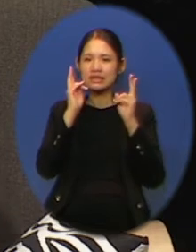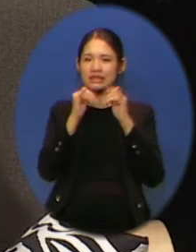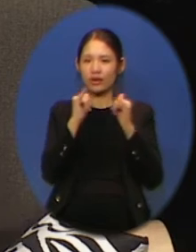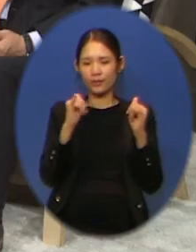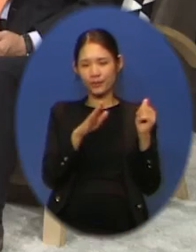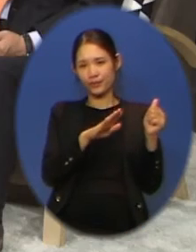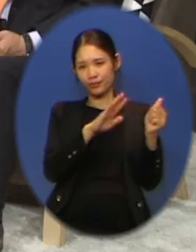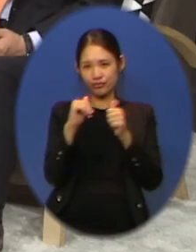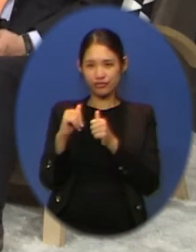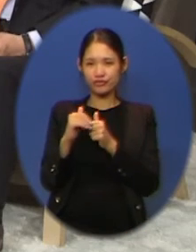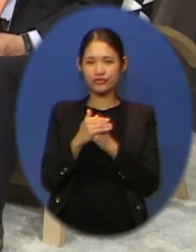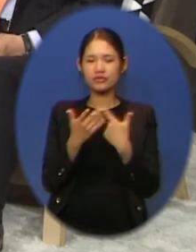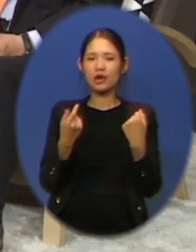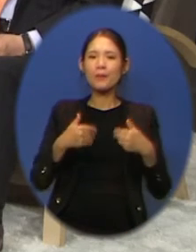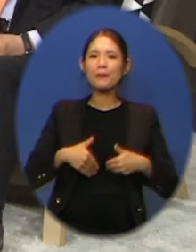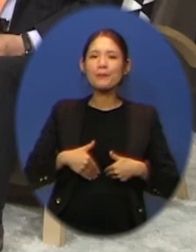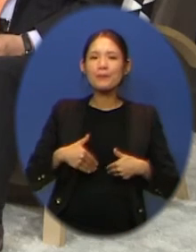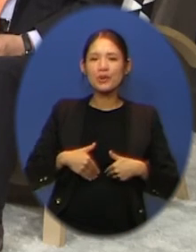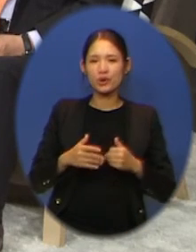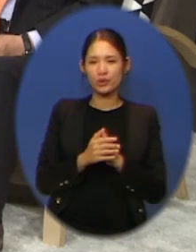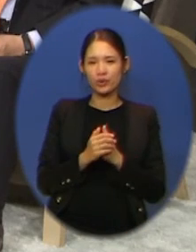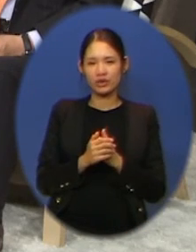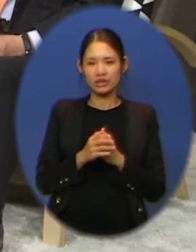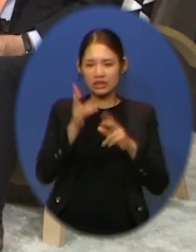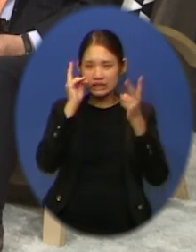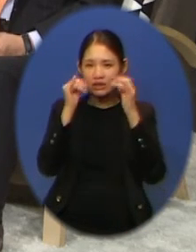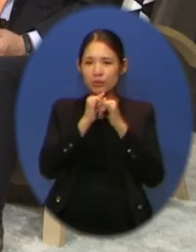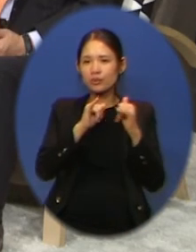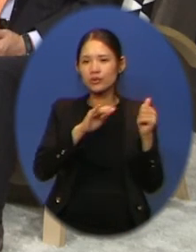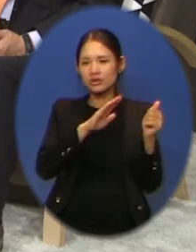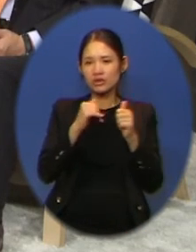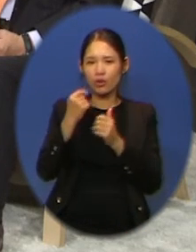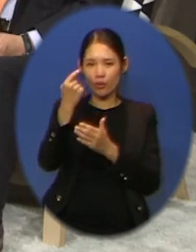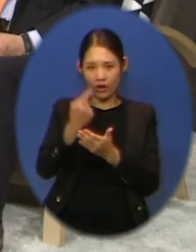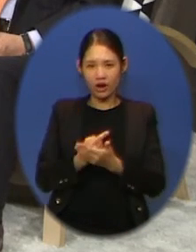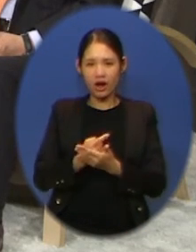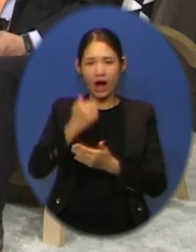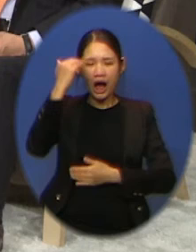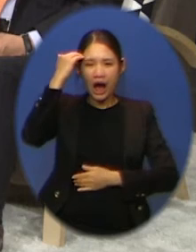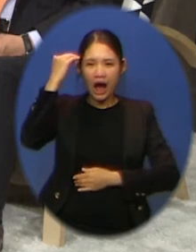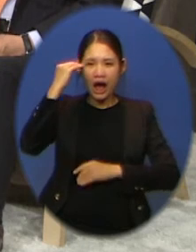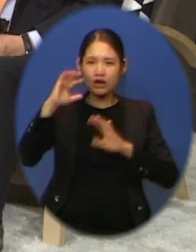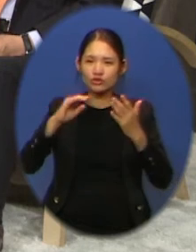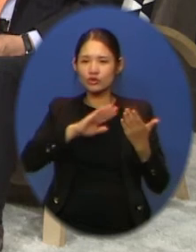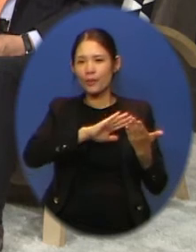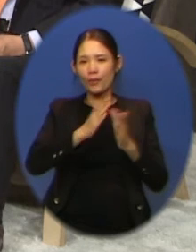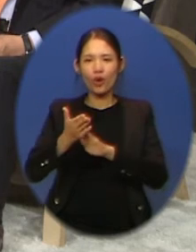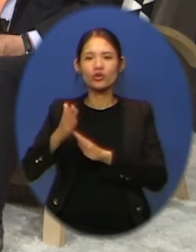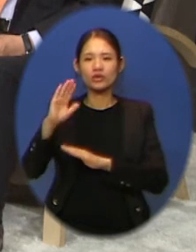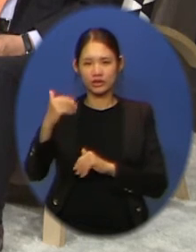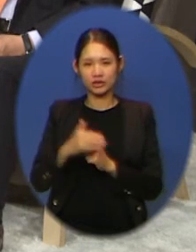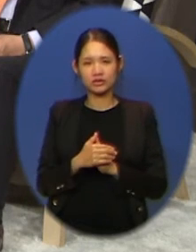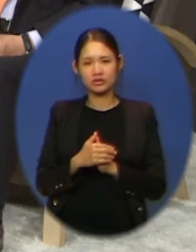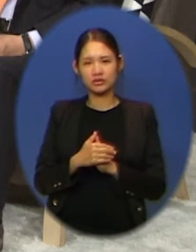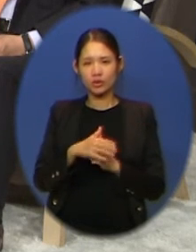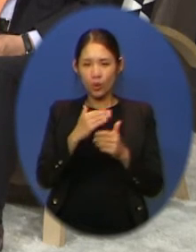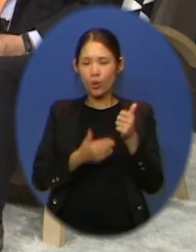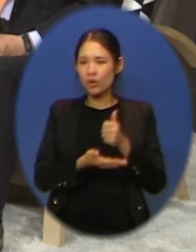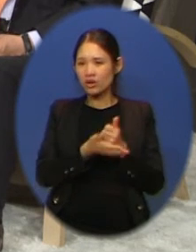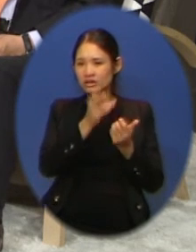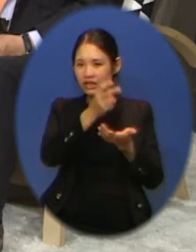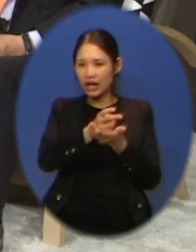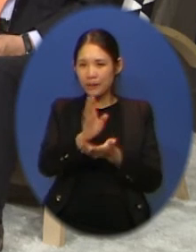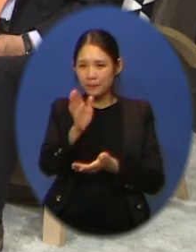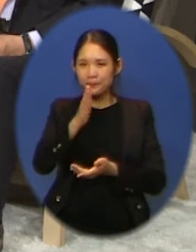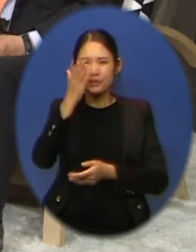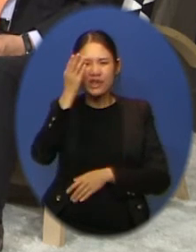예? 저 기업인이 해야 돼 이제는 이제 한국도 변할 테니 보십시오. 그리고 공천제도는 제마 없어 울고불고 없애버리고